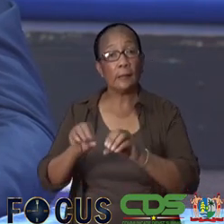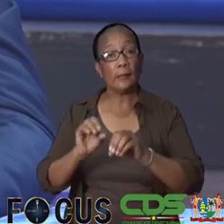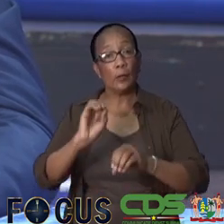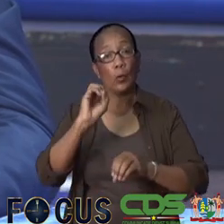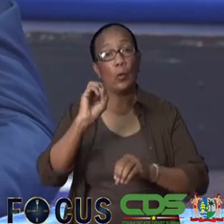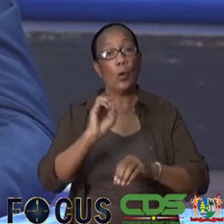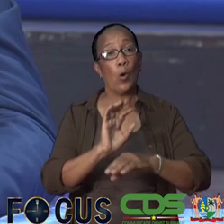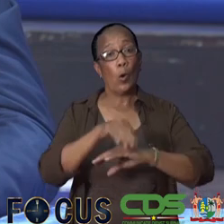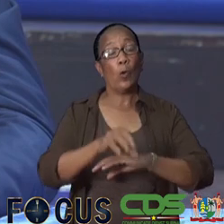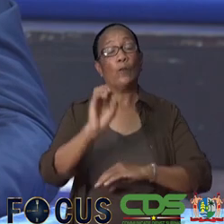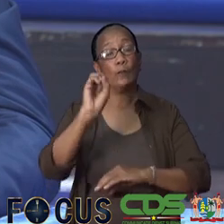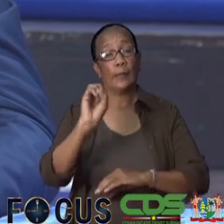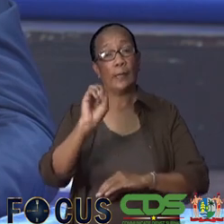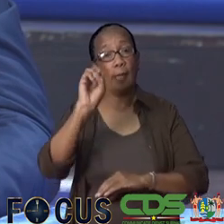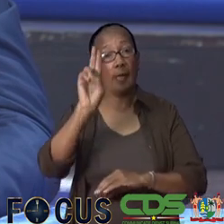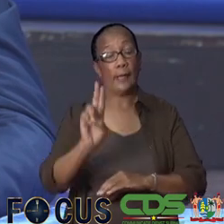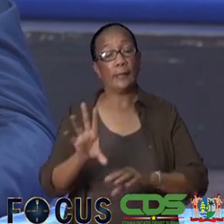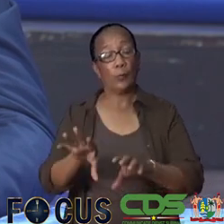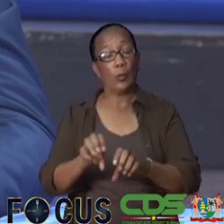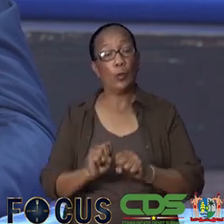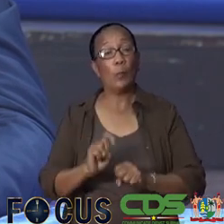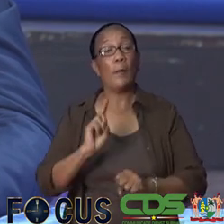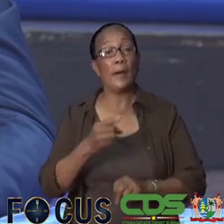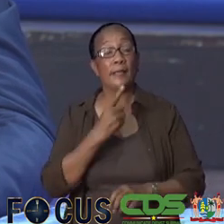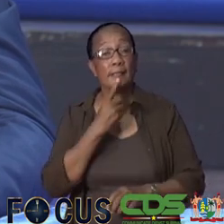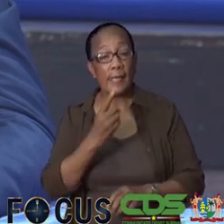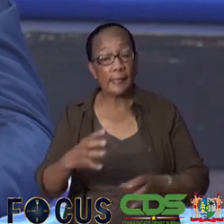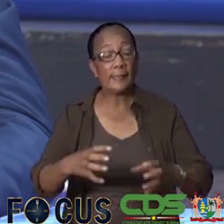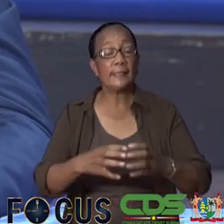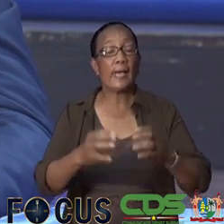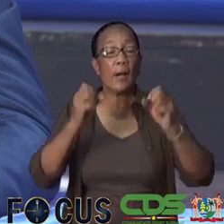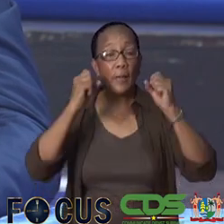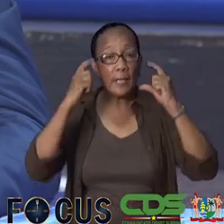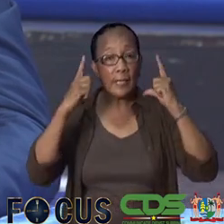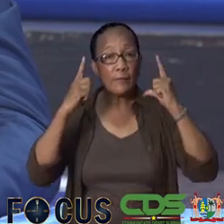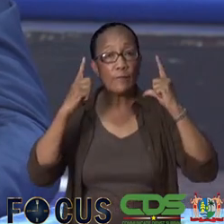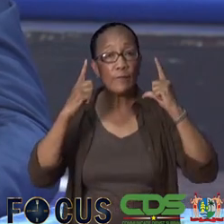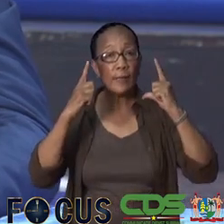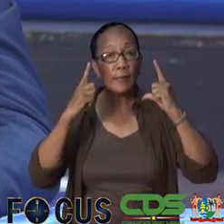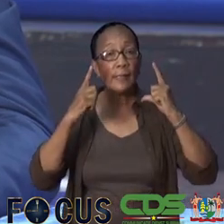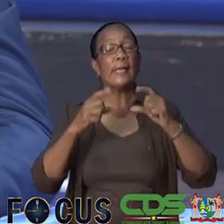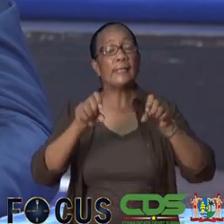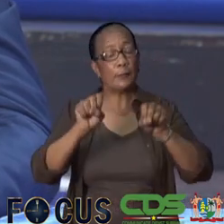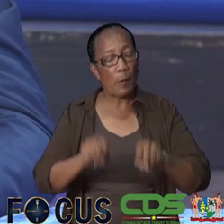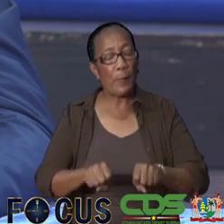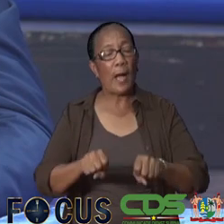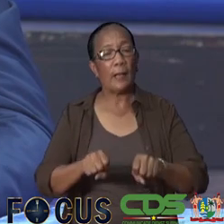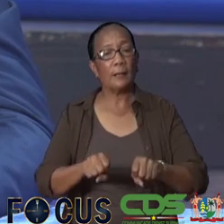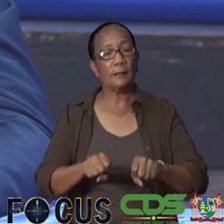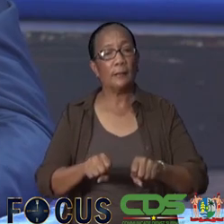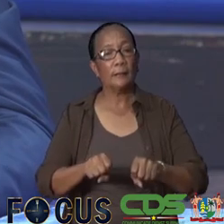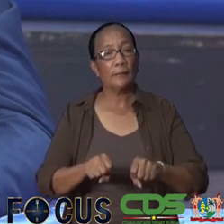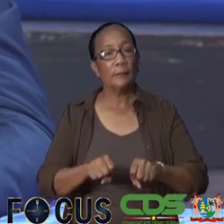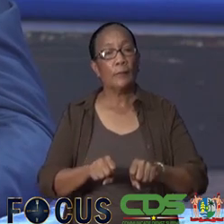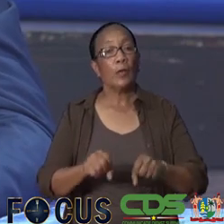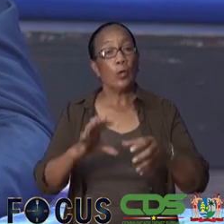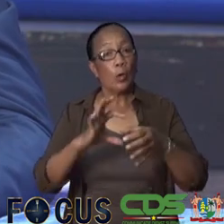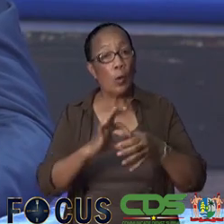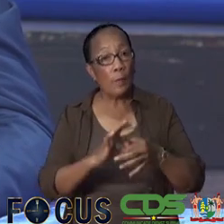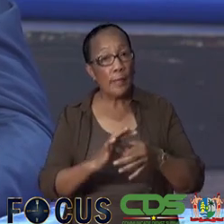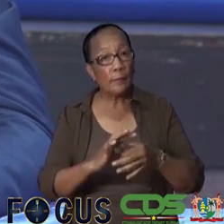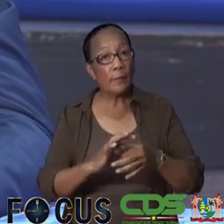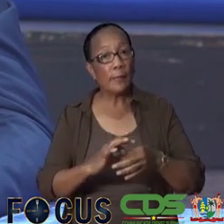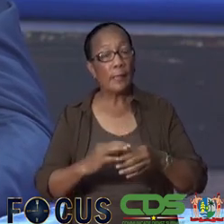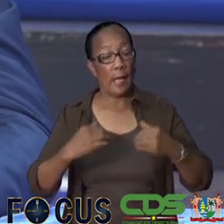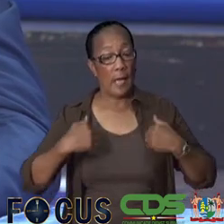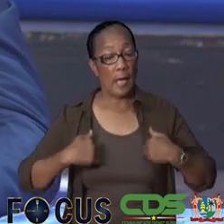genomen. Maar ik blijf benadrukken, de samenleving is bepalend. De commitment die u als